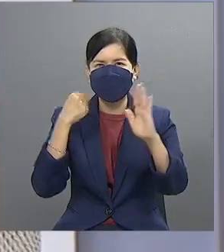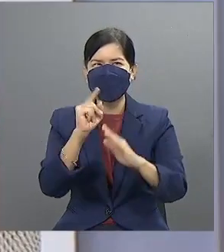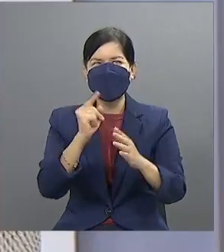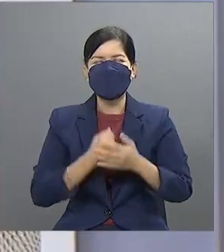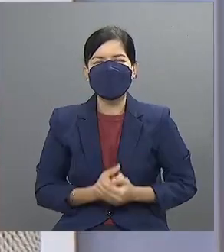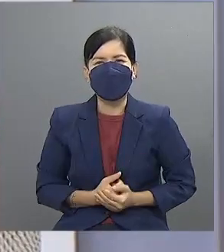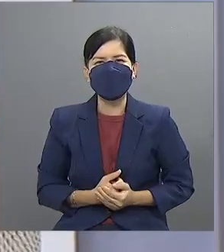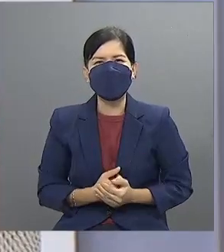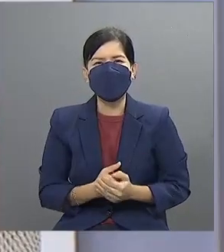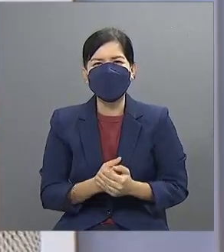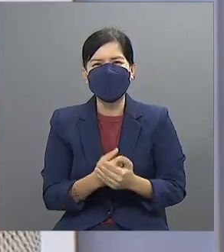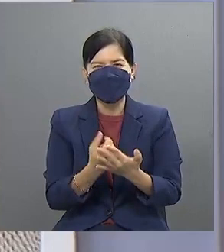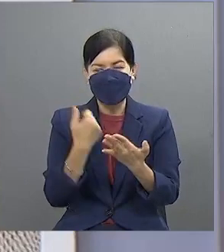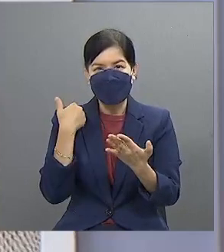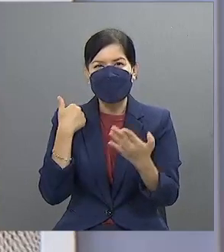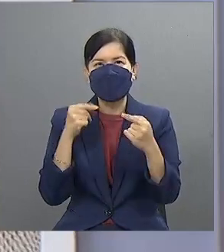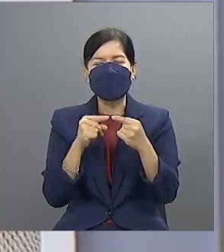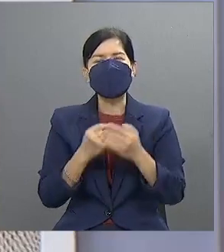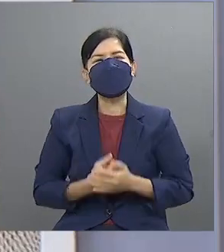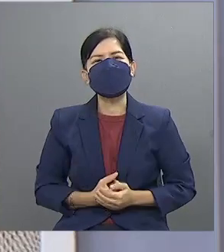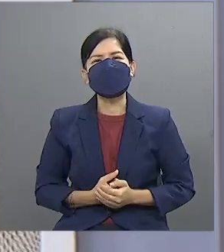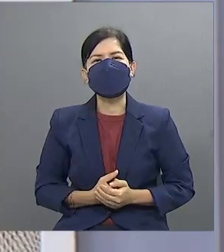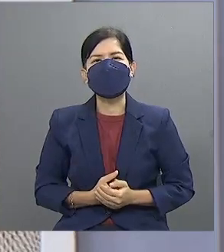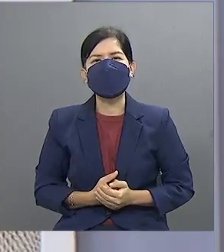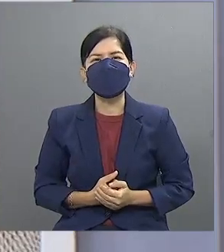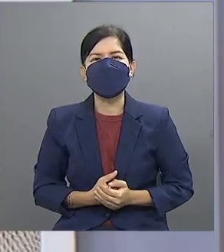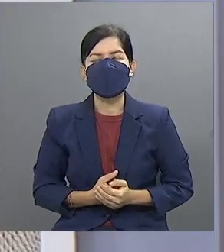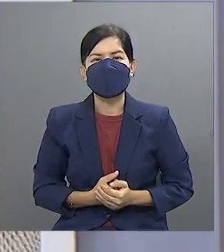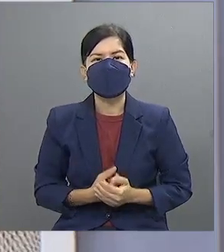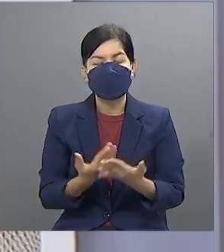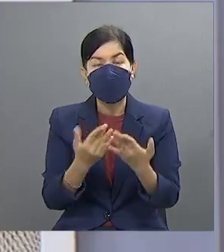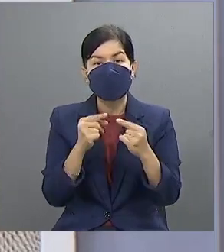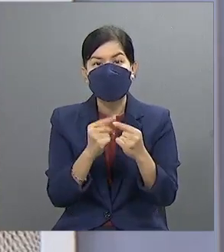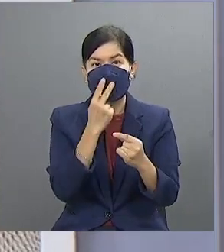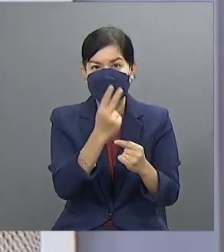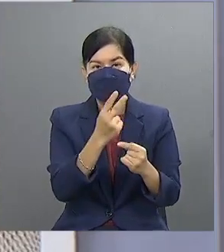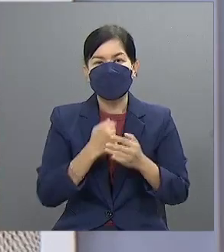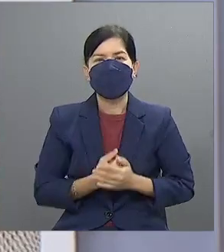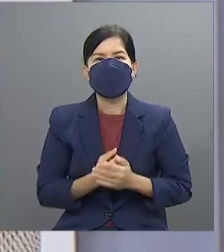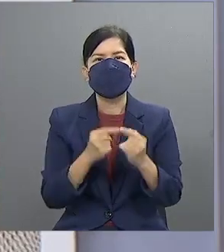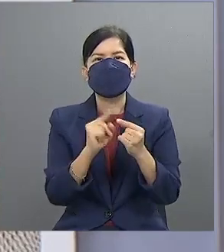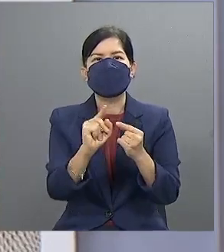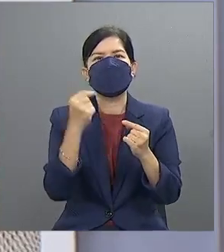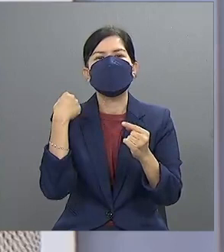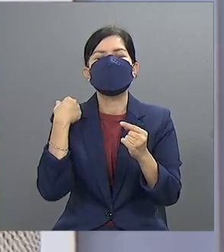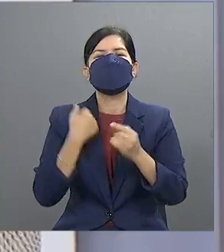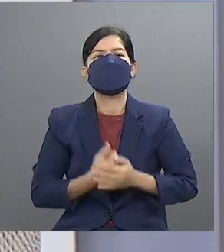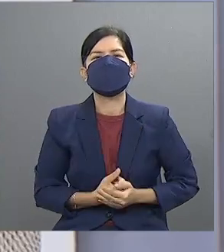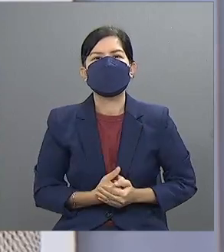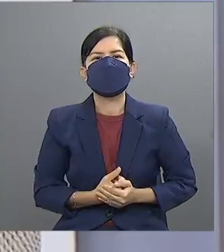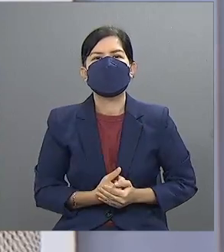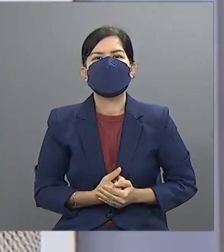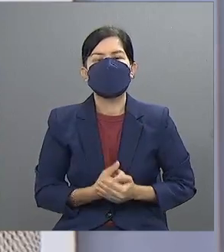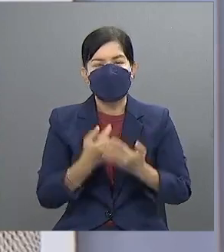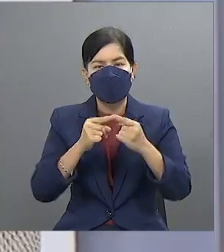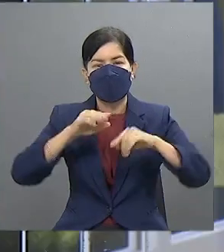หาย ๆ ท่านที่แรข้อมูลกันะคะเพระวาเป็นวลล่าหรู6 ดเลยใชไหม6 ดาวค่ะ เห็วาตกคืนแล้วเกืบ 500,000 บ